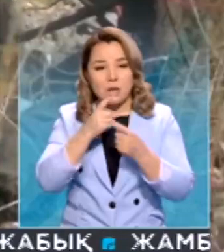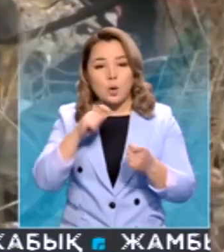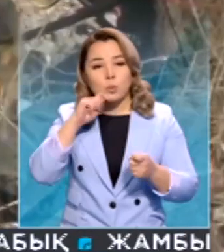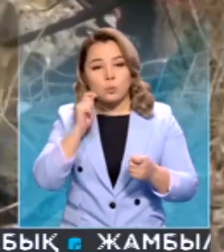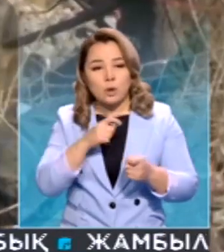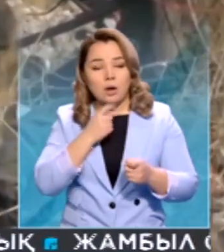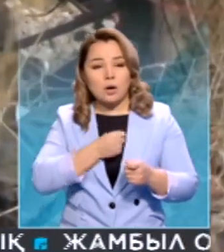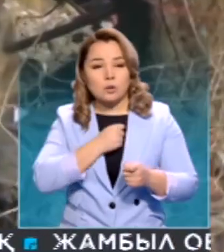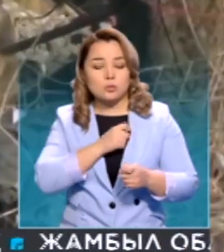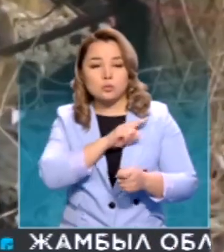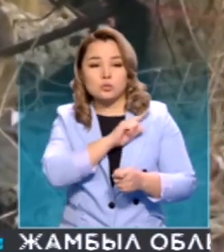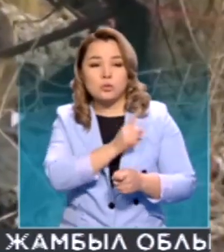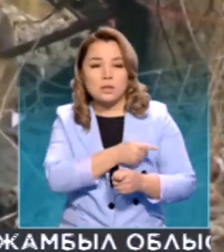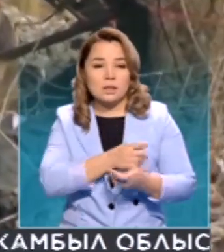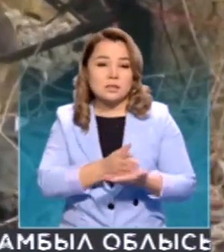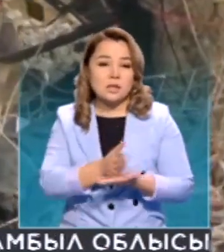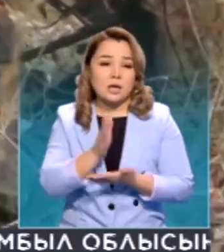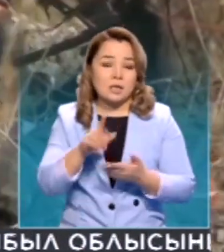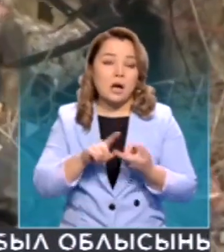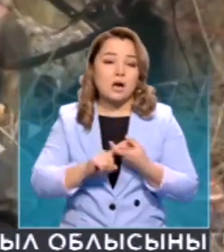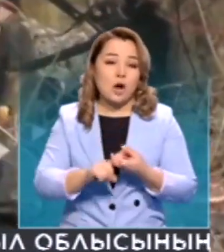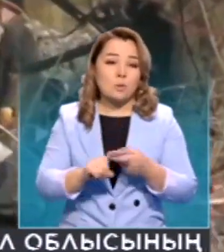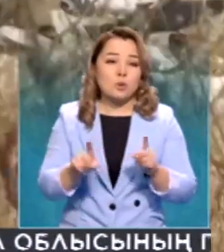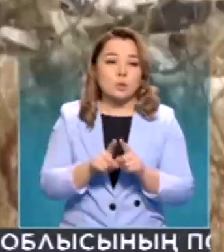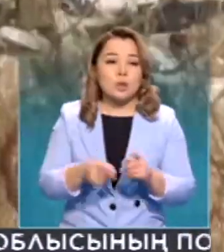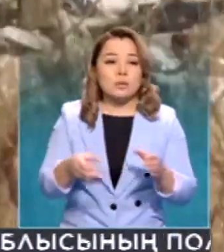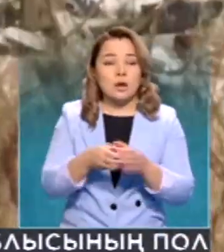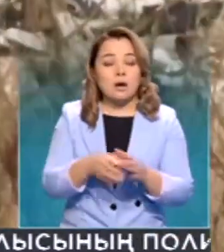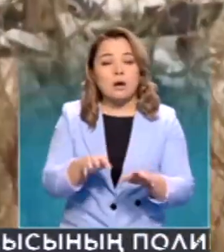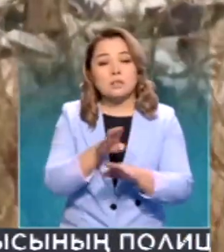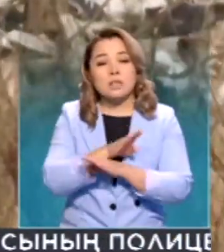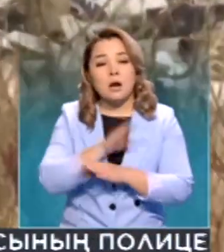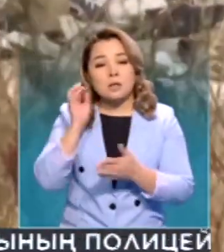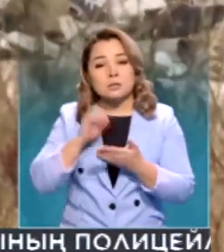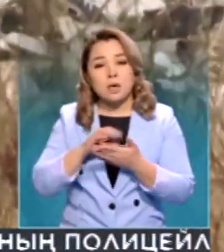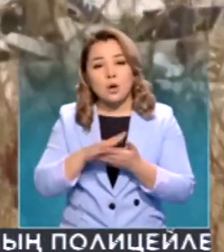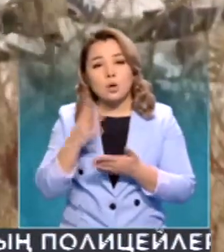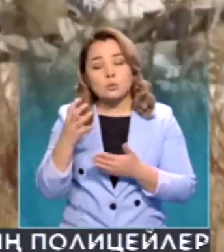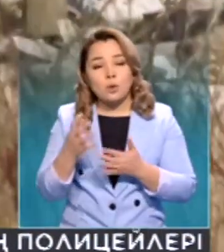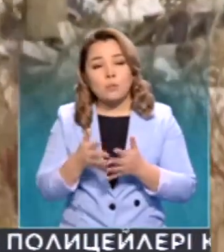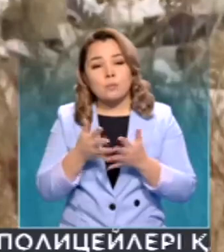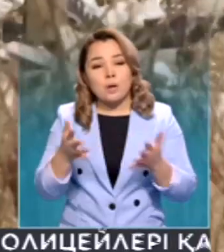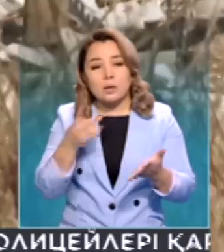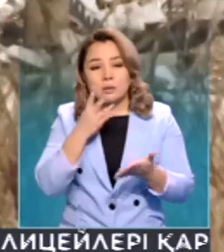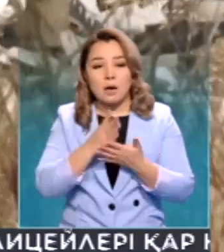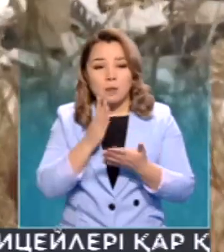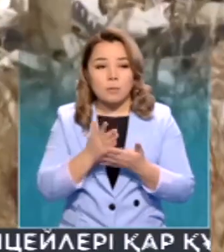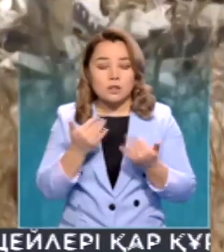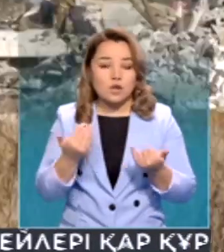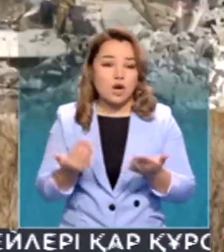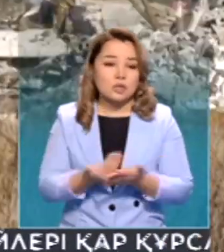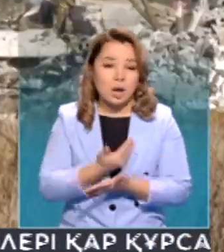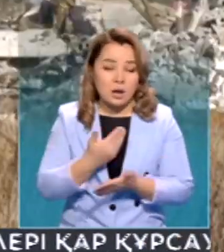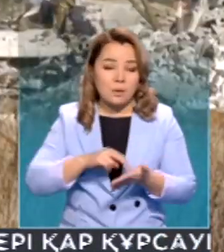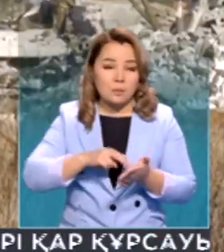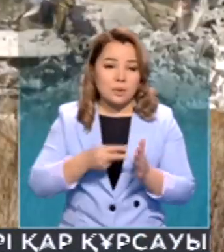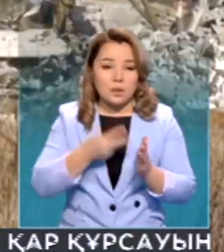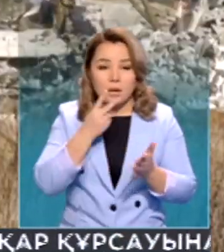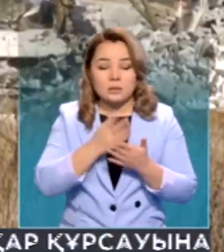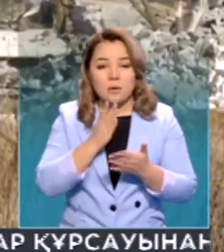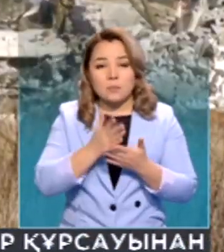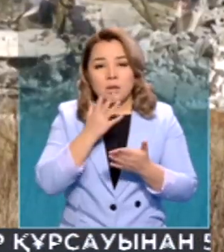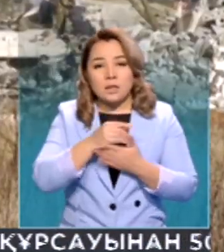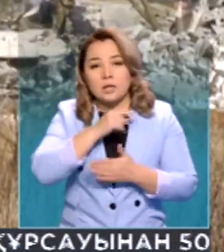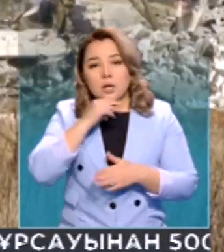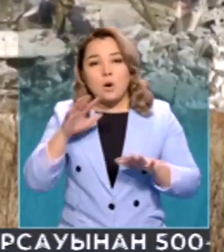Украина қарулы күштері стратегиялық коммуникация басқармасының дерегінше құрбандар саны 400-ден кем емес. Айта кетсек, жаңа жыл түні Украина әскері